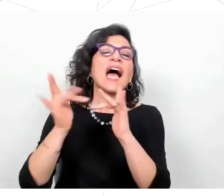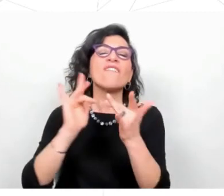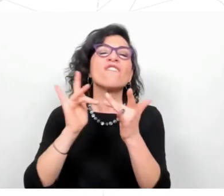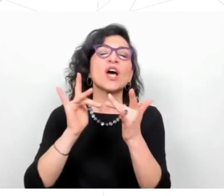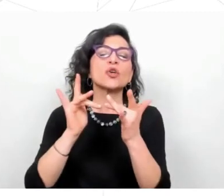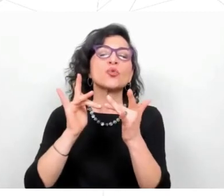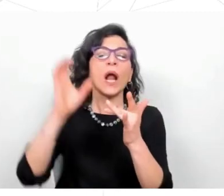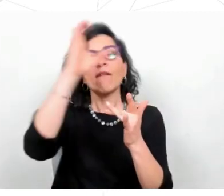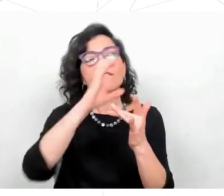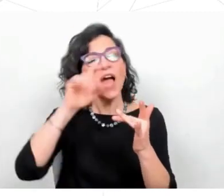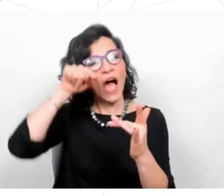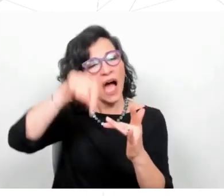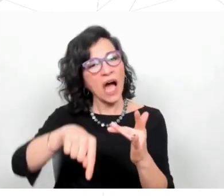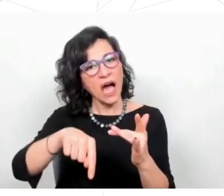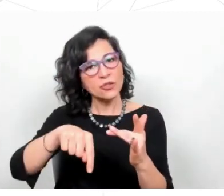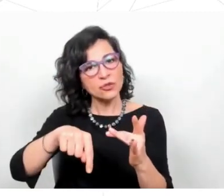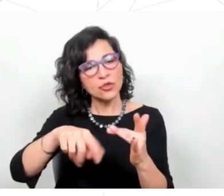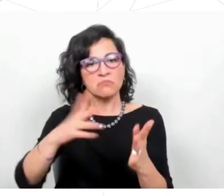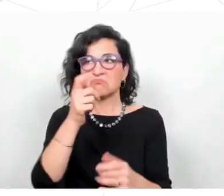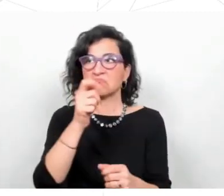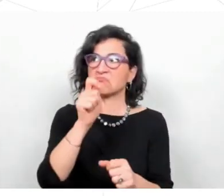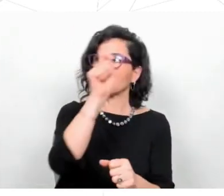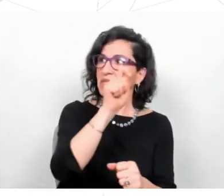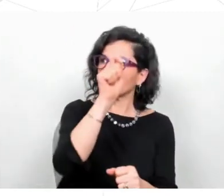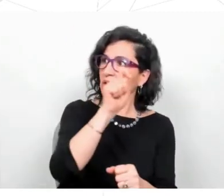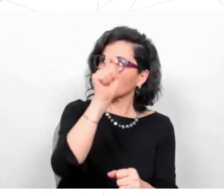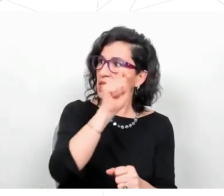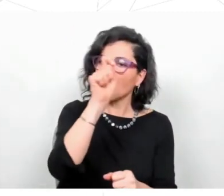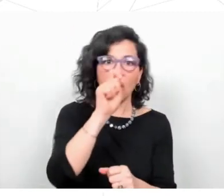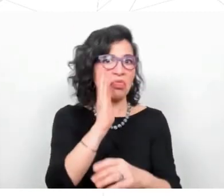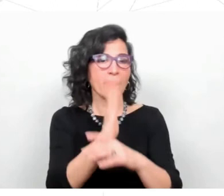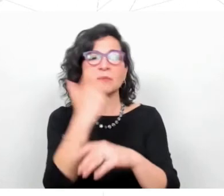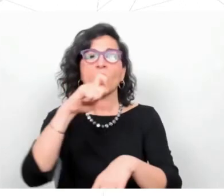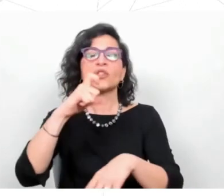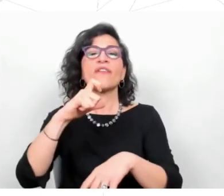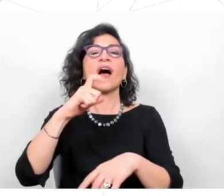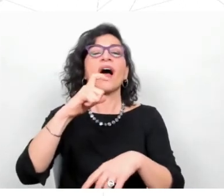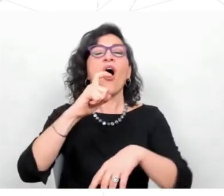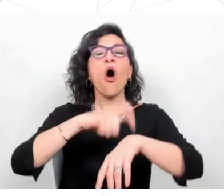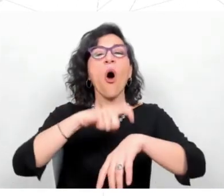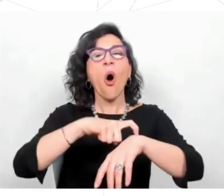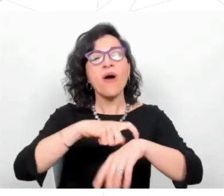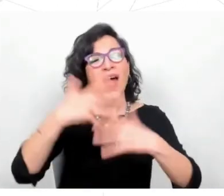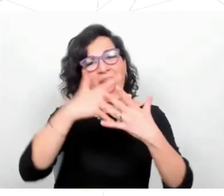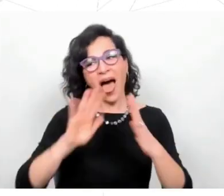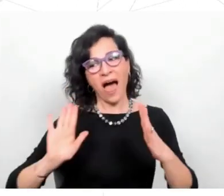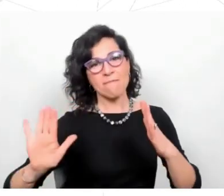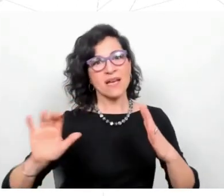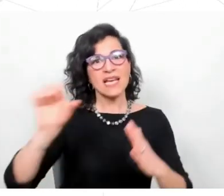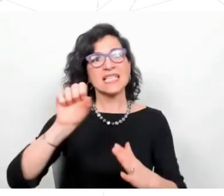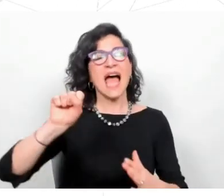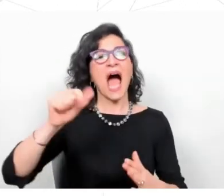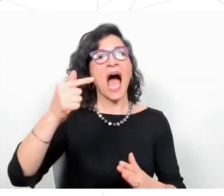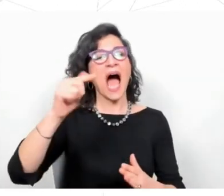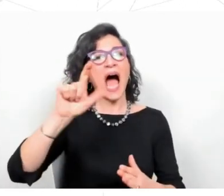Lab. Sarà stato mezzanotte e mezza perché era un evento sul fuso orario di Seattle, cioè il loro.